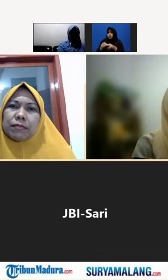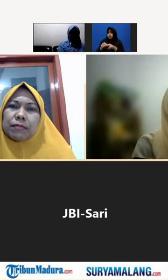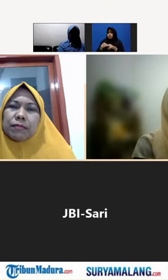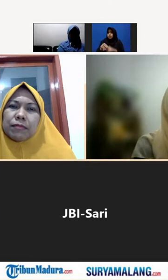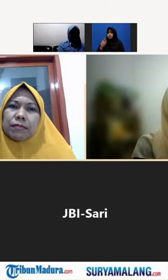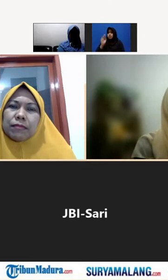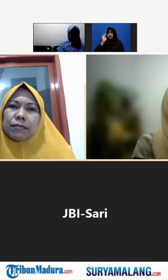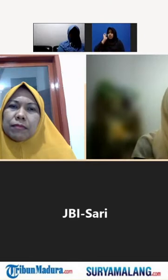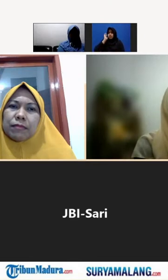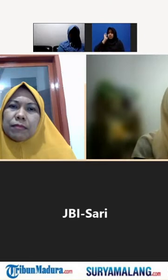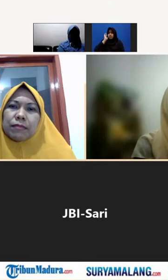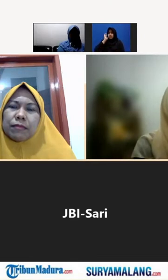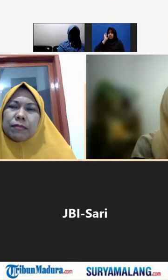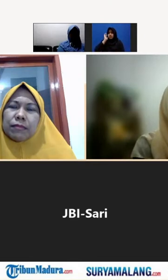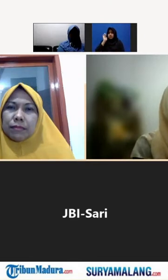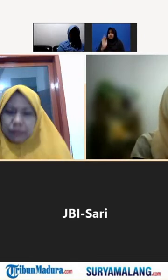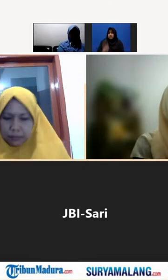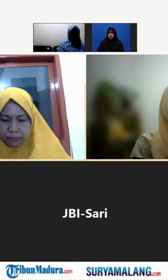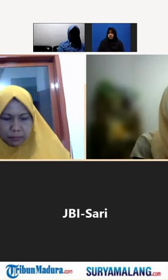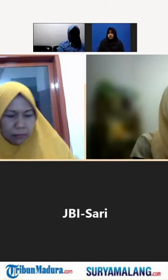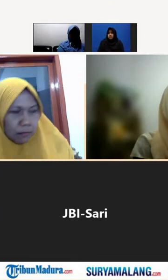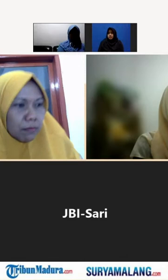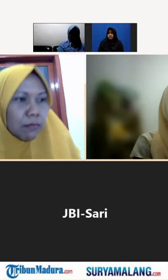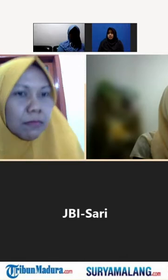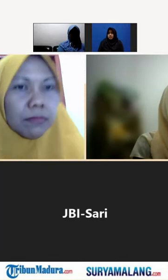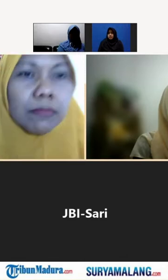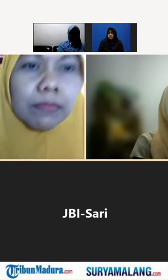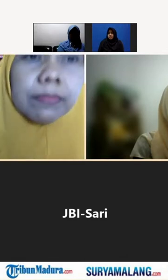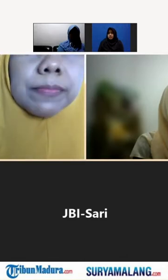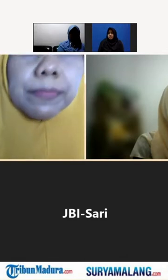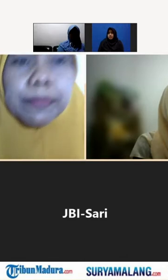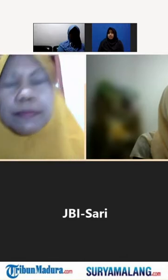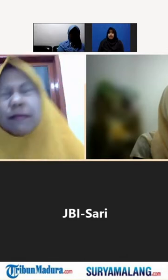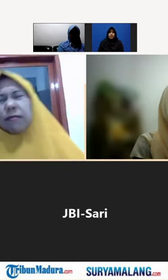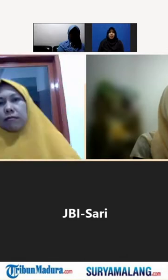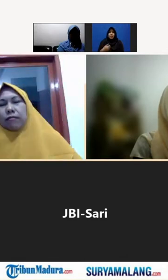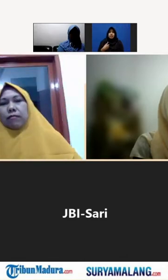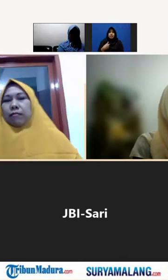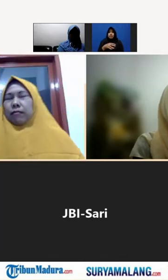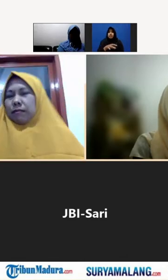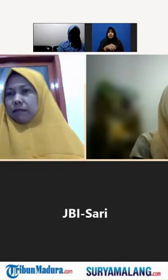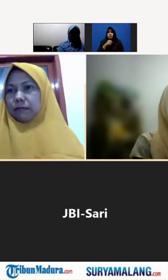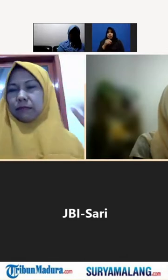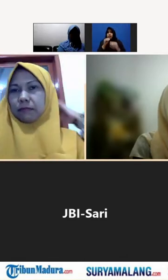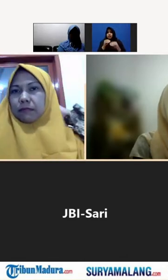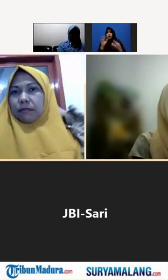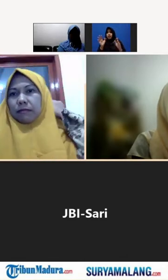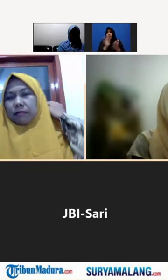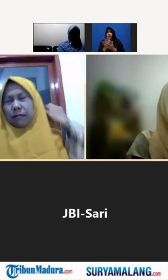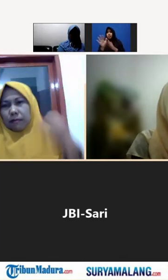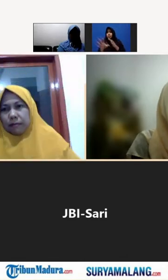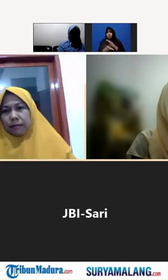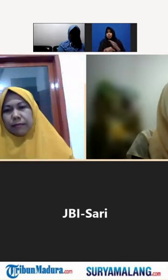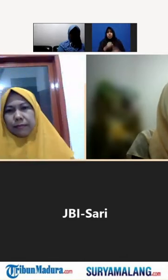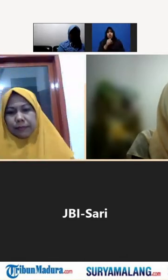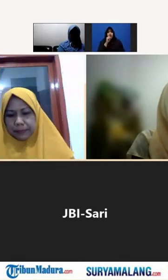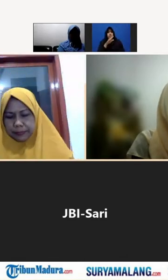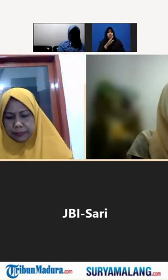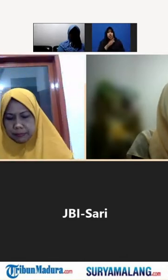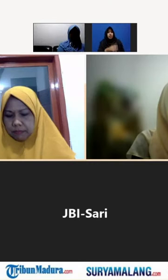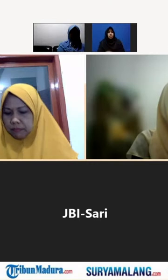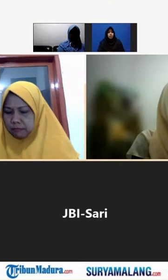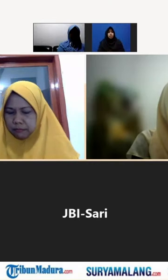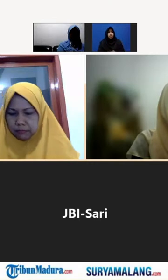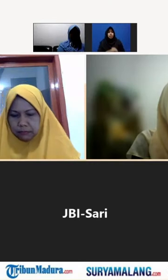Ada Bu, saya ajarkan seperti itu ya. Kan. Boleh ada saya ajarkan dia langsung rebut gitu kan. Bilang dulu minta hanun gitu kan.